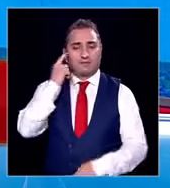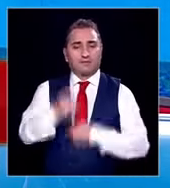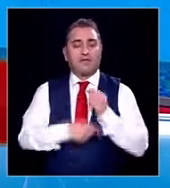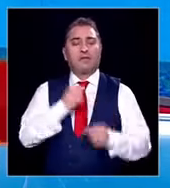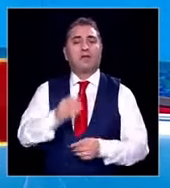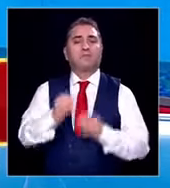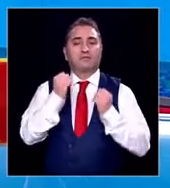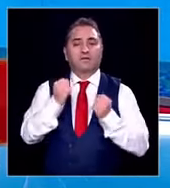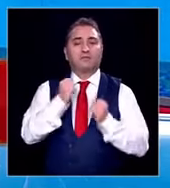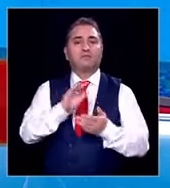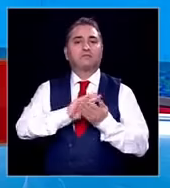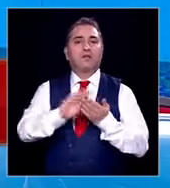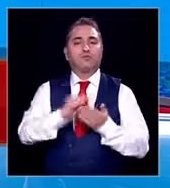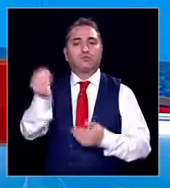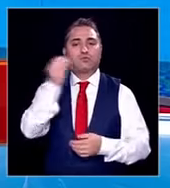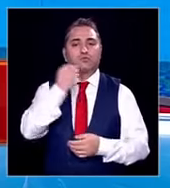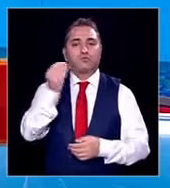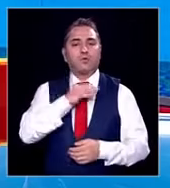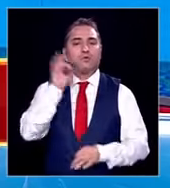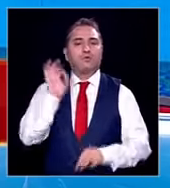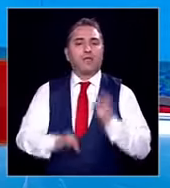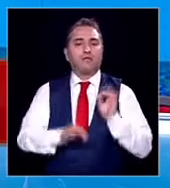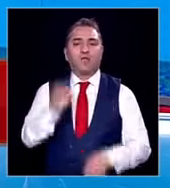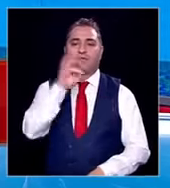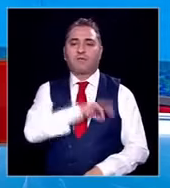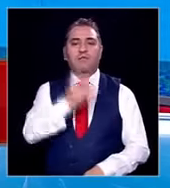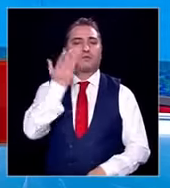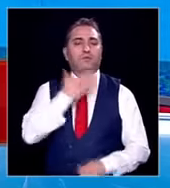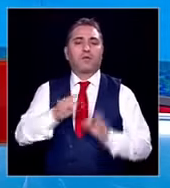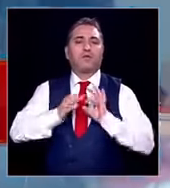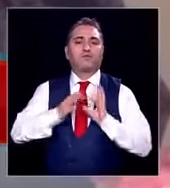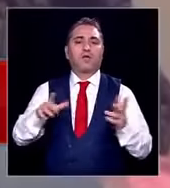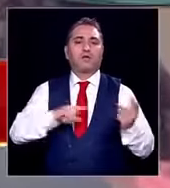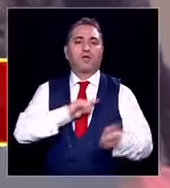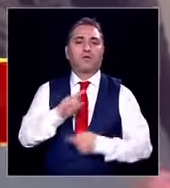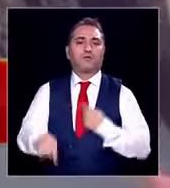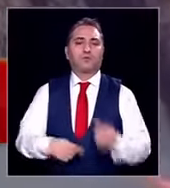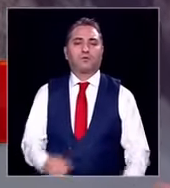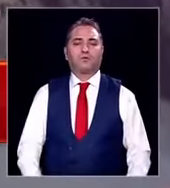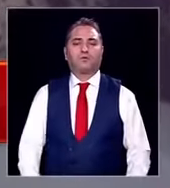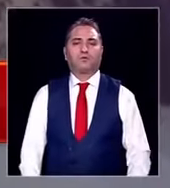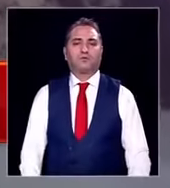sabun yiyor. Hiçbir tedavi işe yaramıyor diyor ve çare bekliyor.